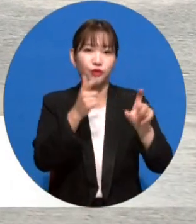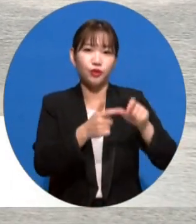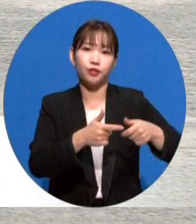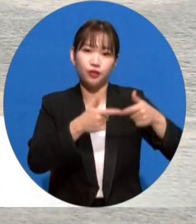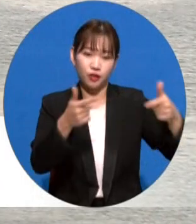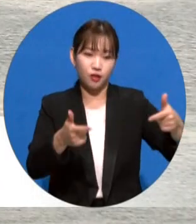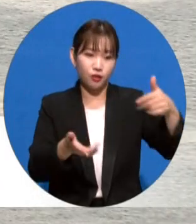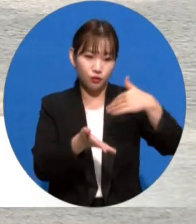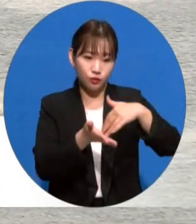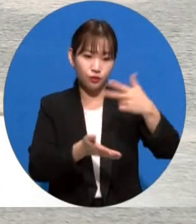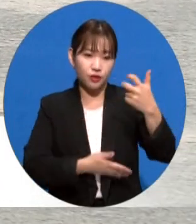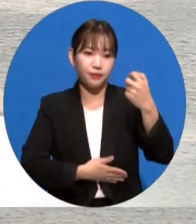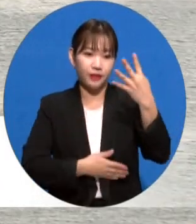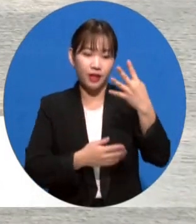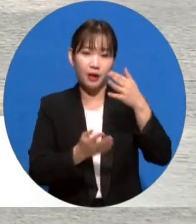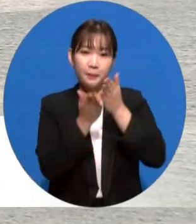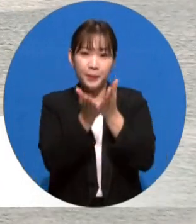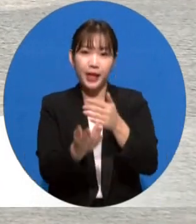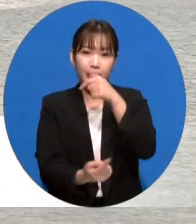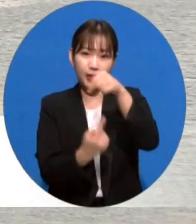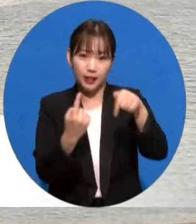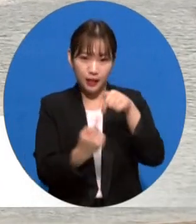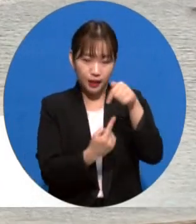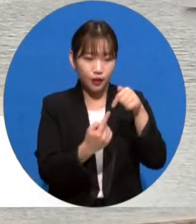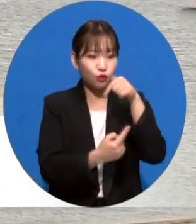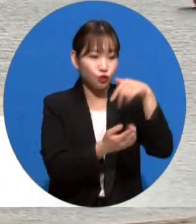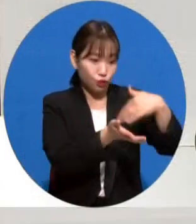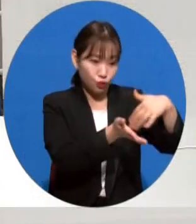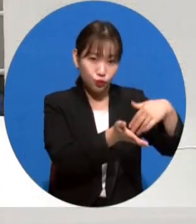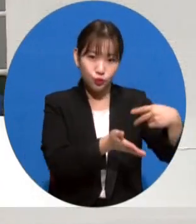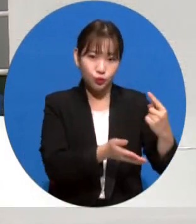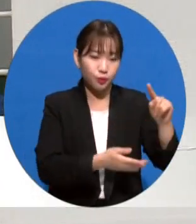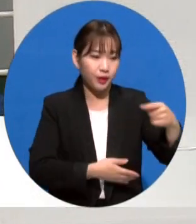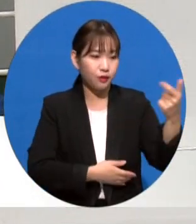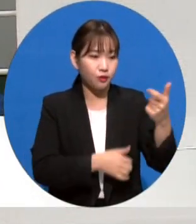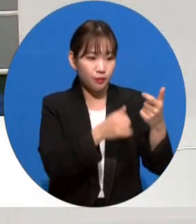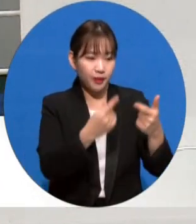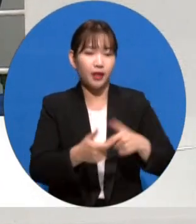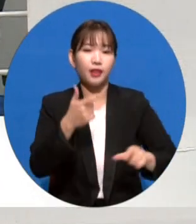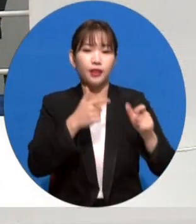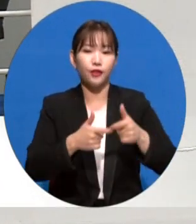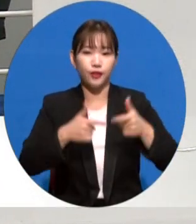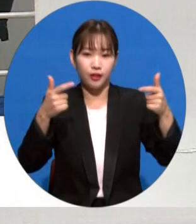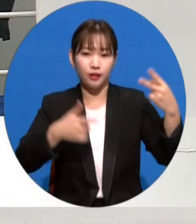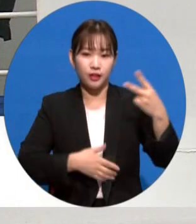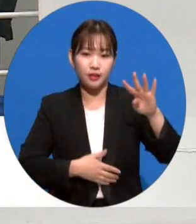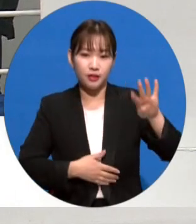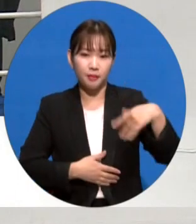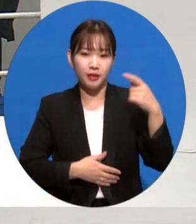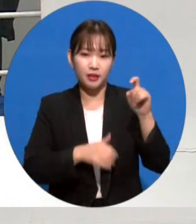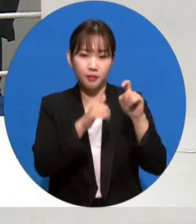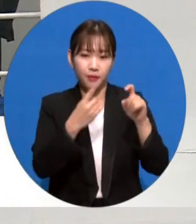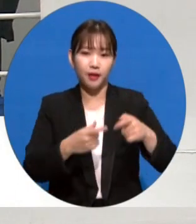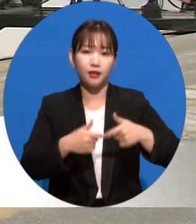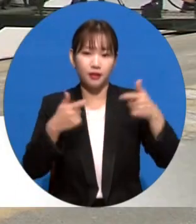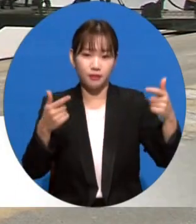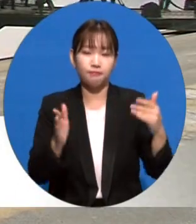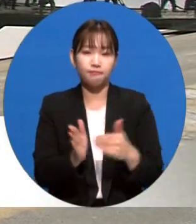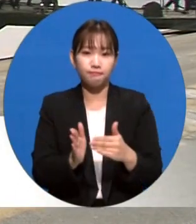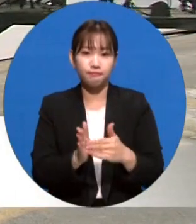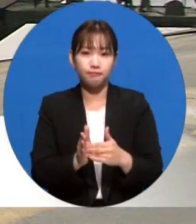증선해 모두 74척을 운항하고 운항 횟수도 160차례 늘려 2,410회로